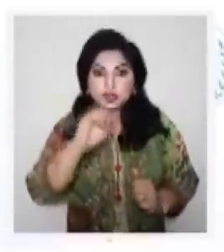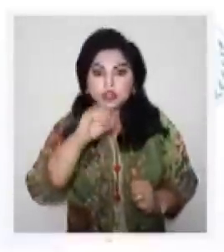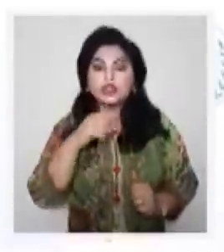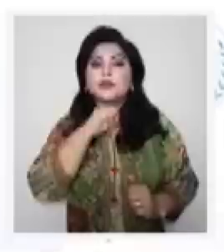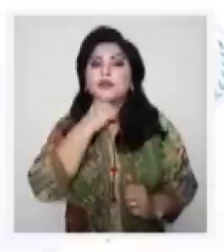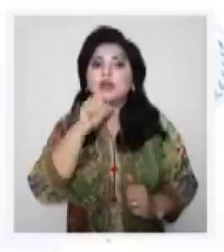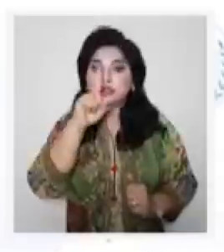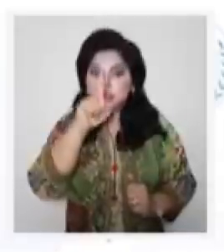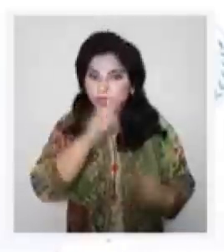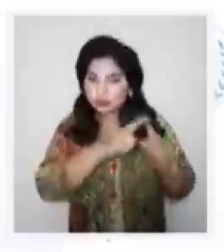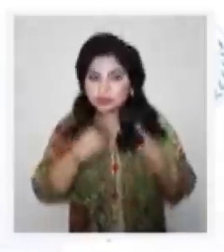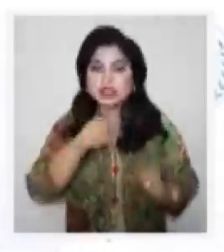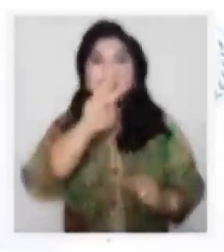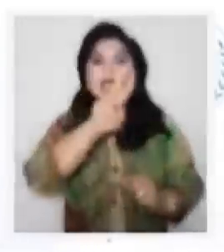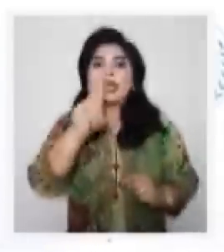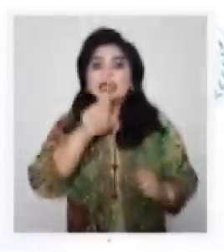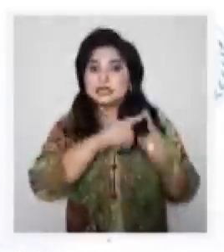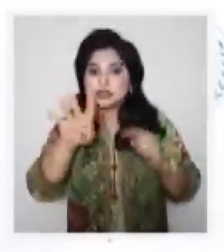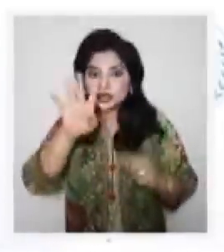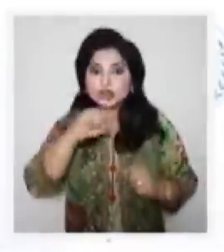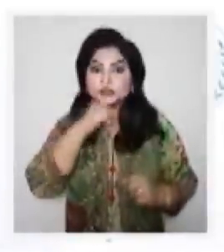নারী। বয়স বিভাজনে